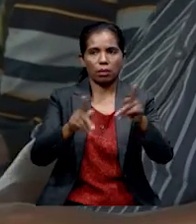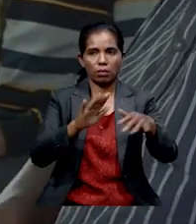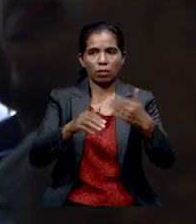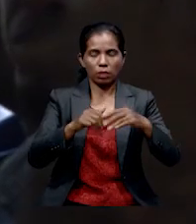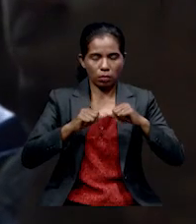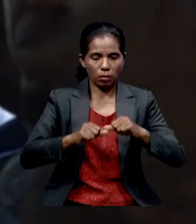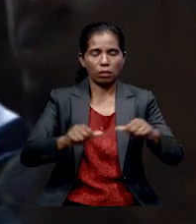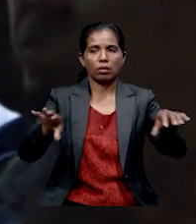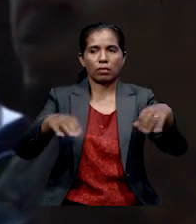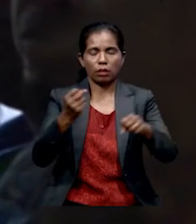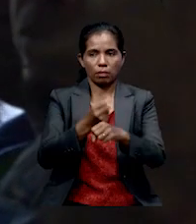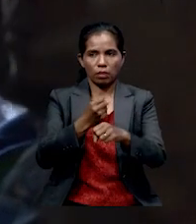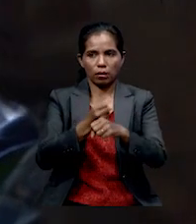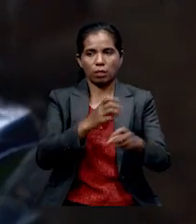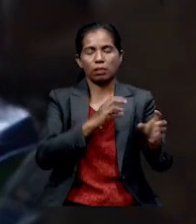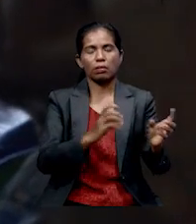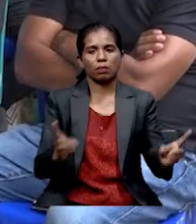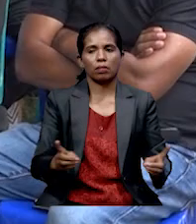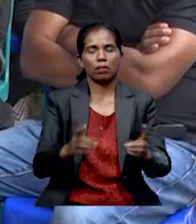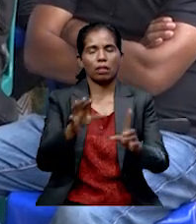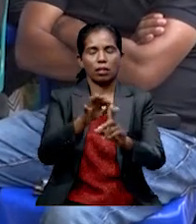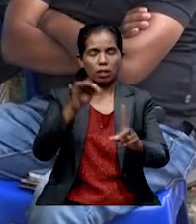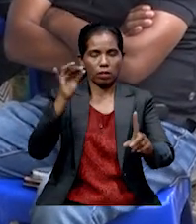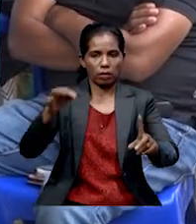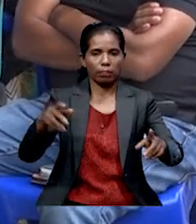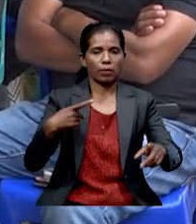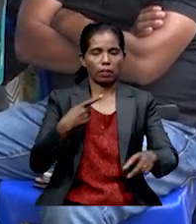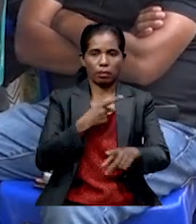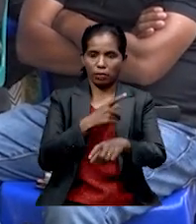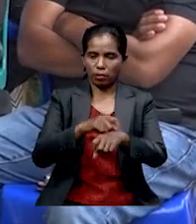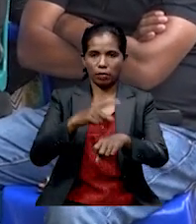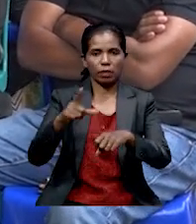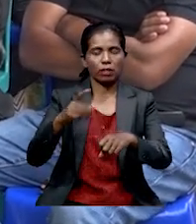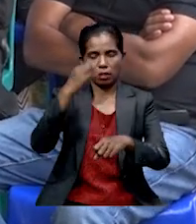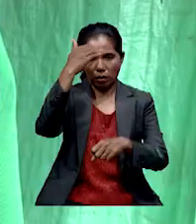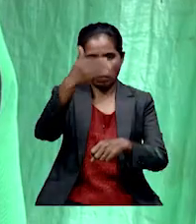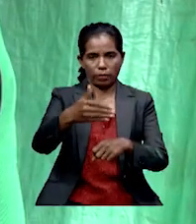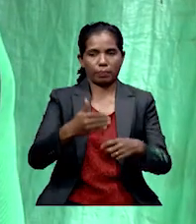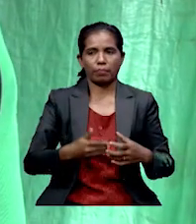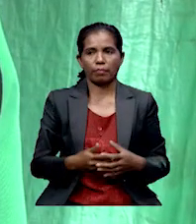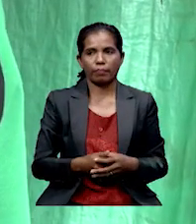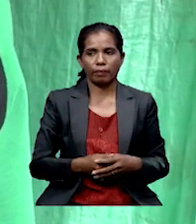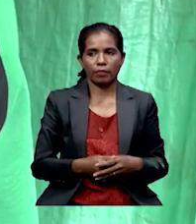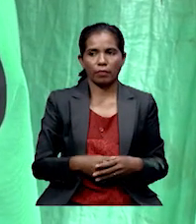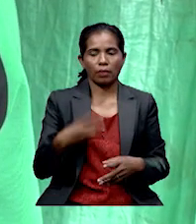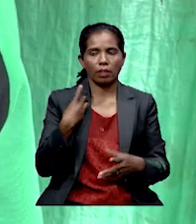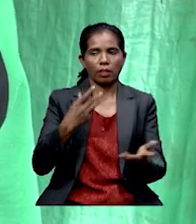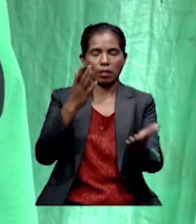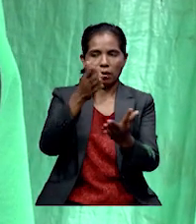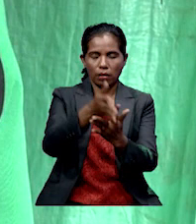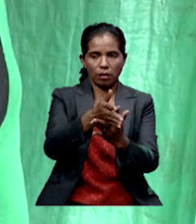kontinua servisu makas hodi enfrenta eleição parlamentar tina noin. Kursi anti satu hakat lima